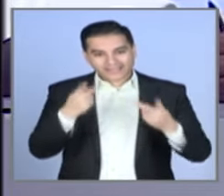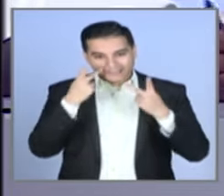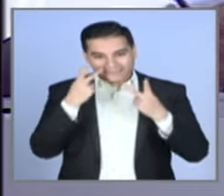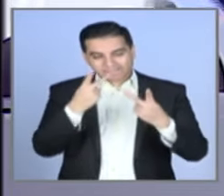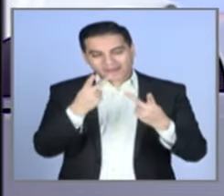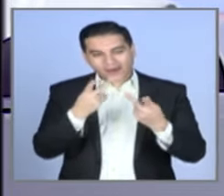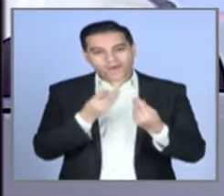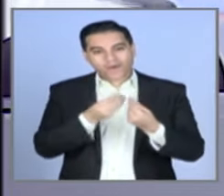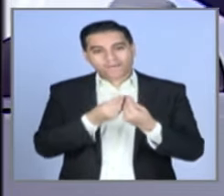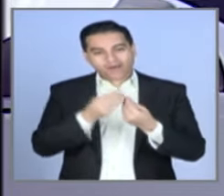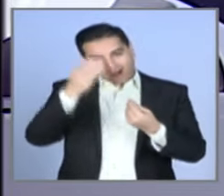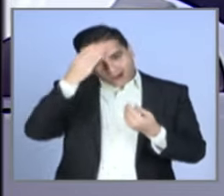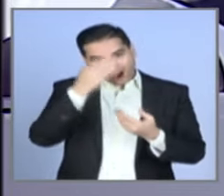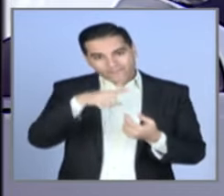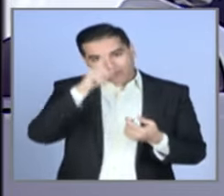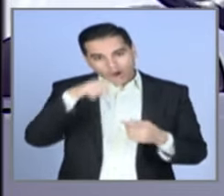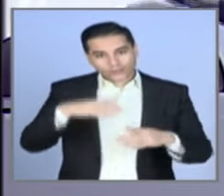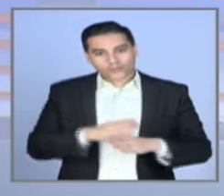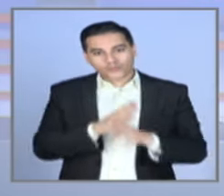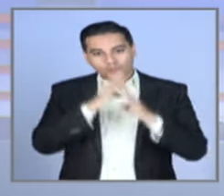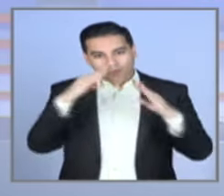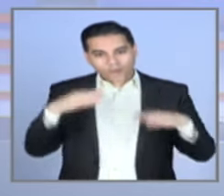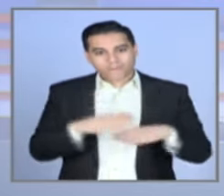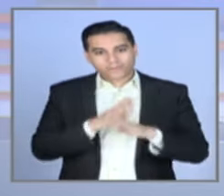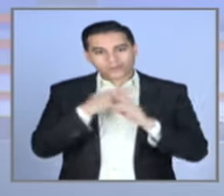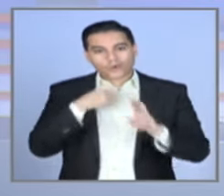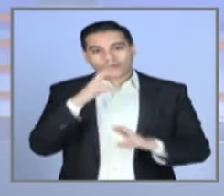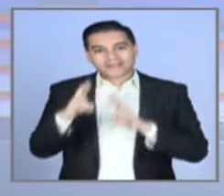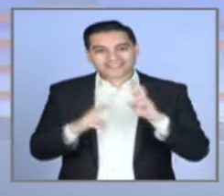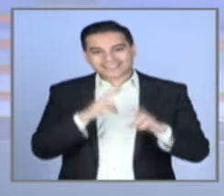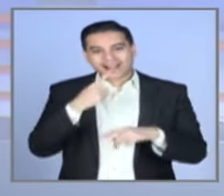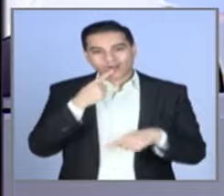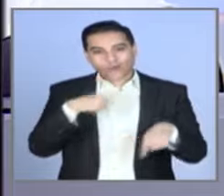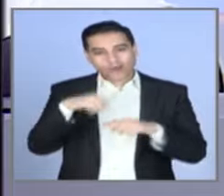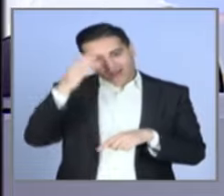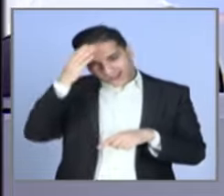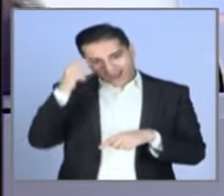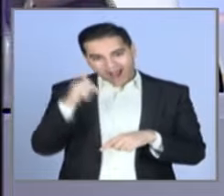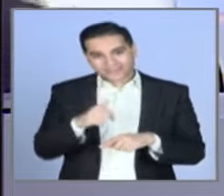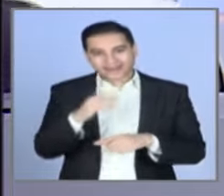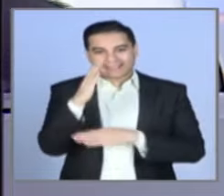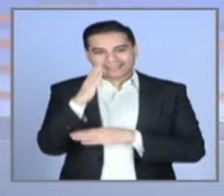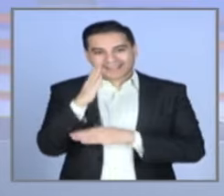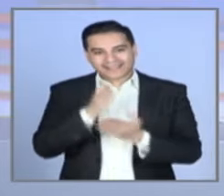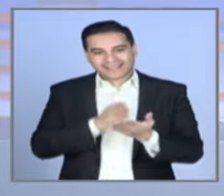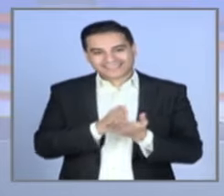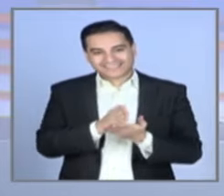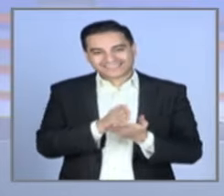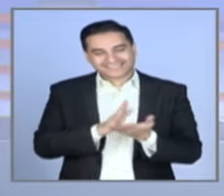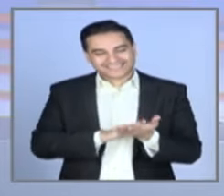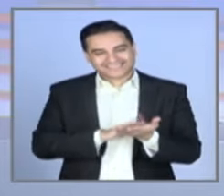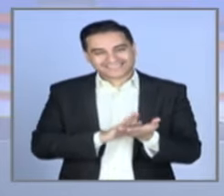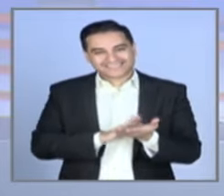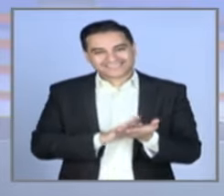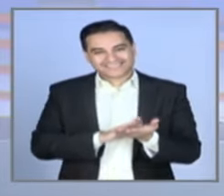بتميل، عبقري من يومه، وإن سألت أقول لك العبقرة هي الدليل.